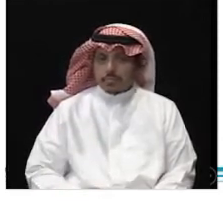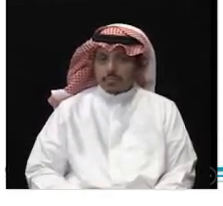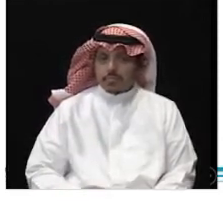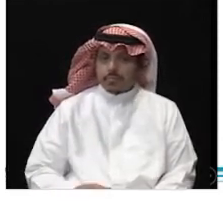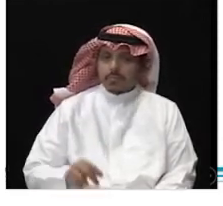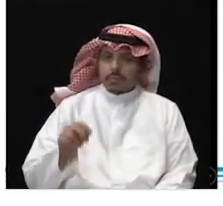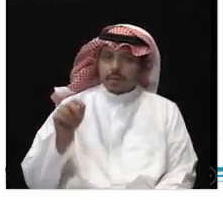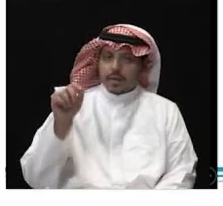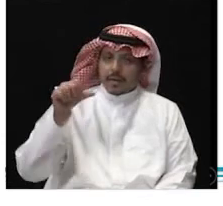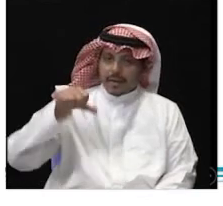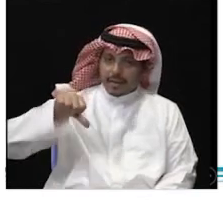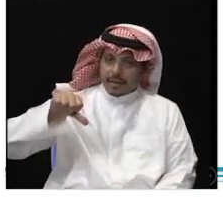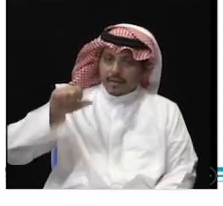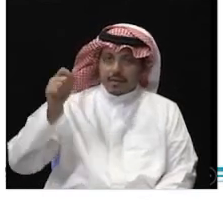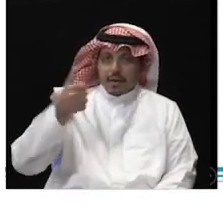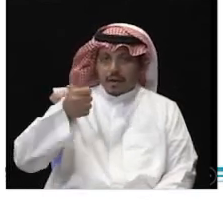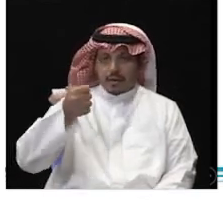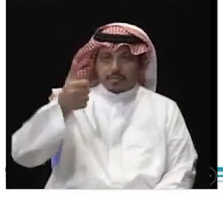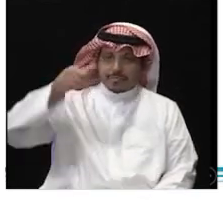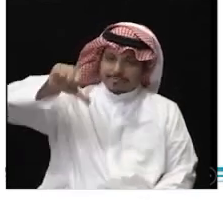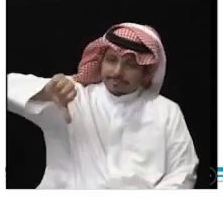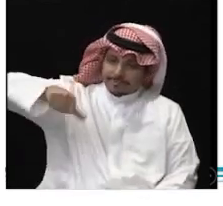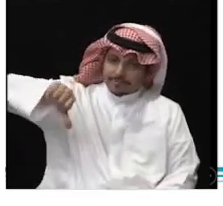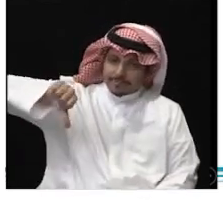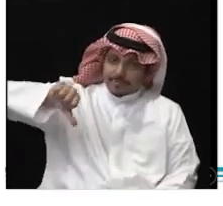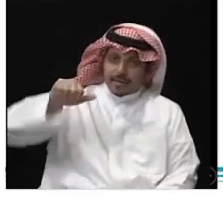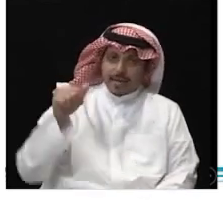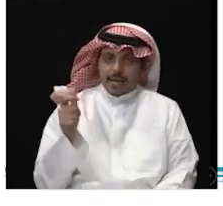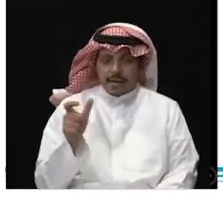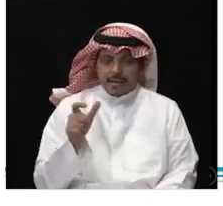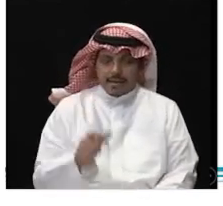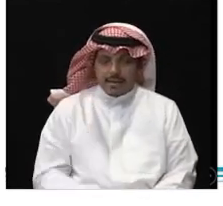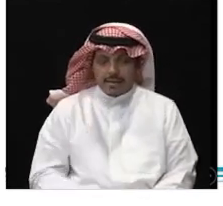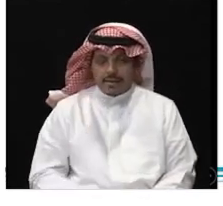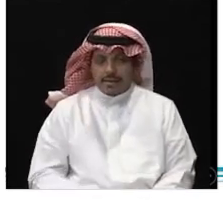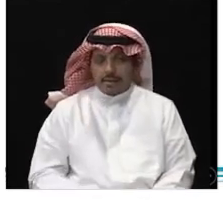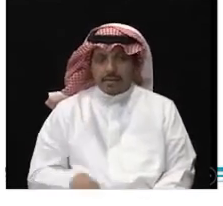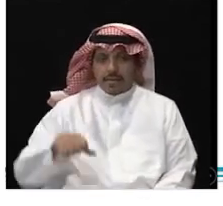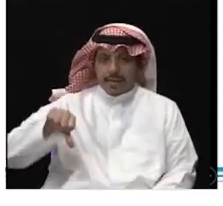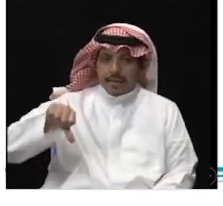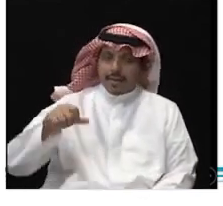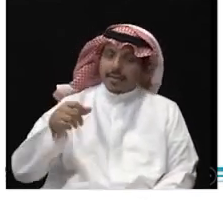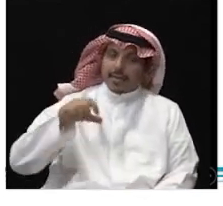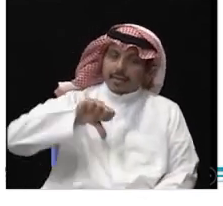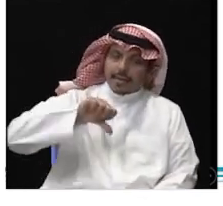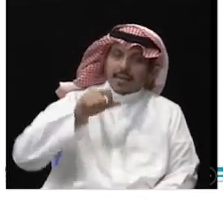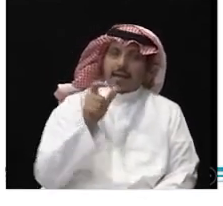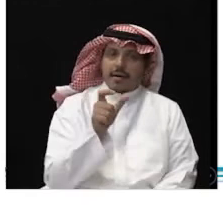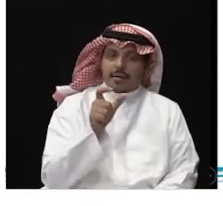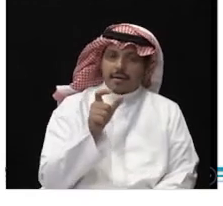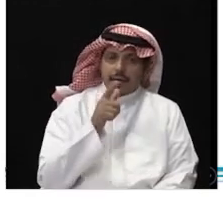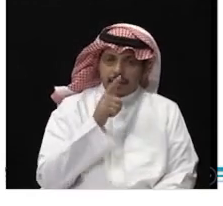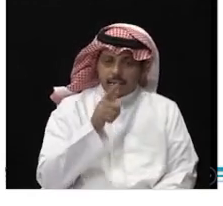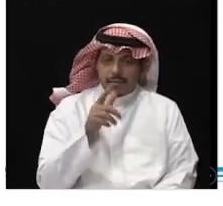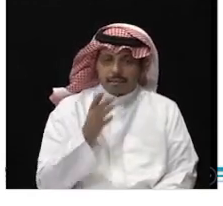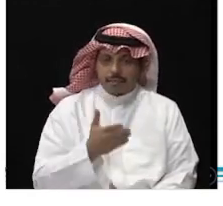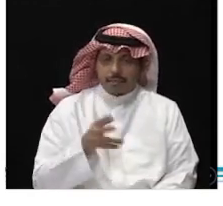من فوق إلى الأسفل، إي إن، جميل، إي إن،